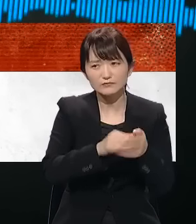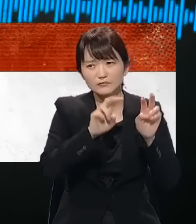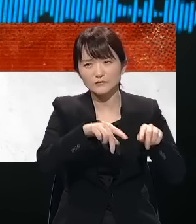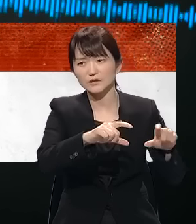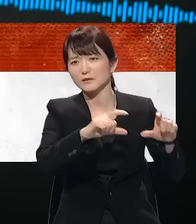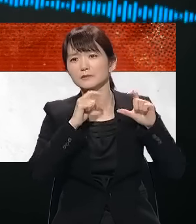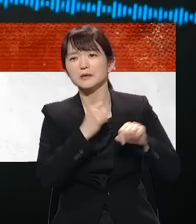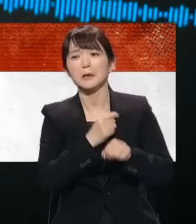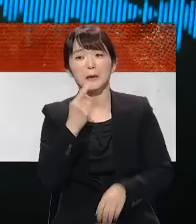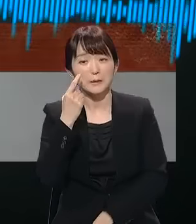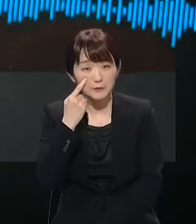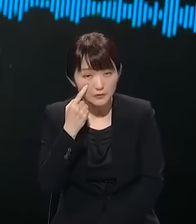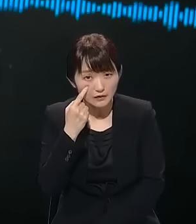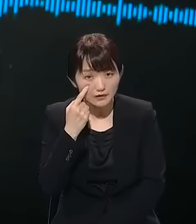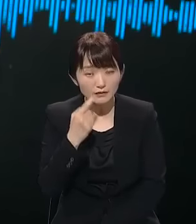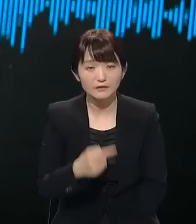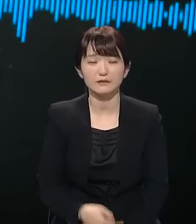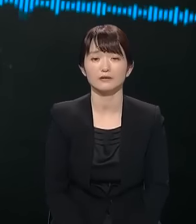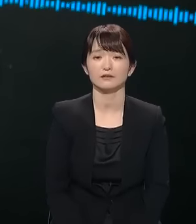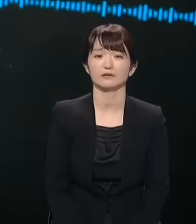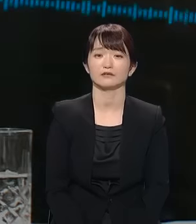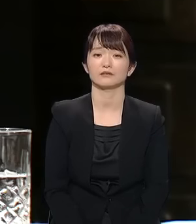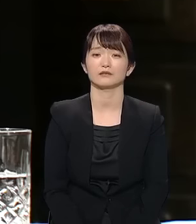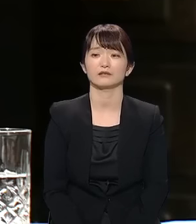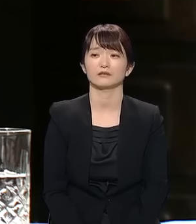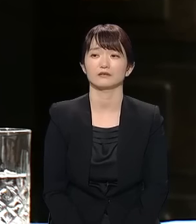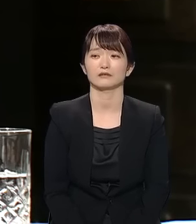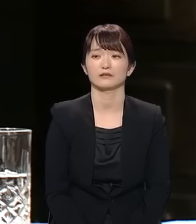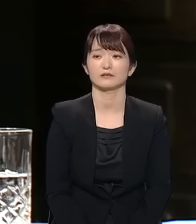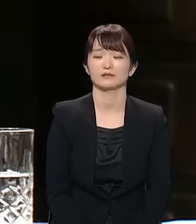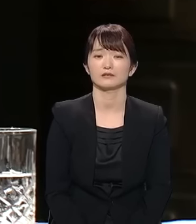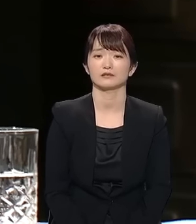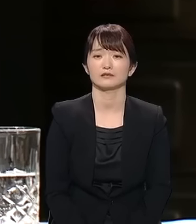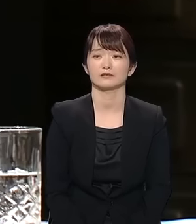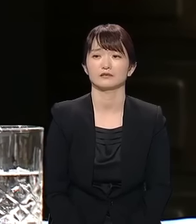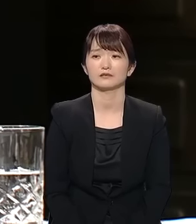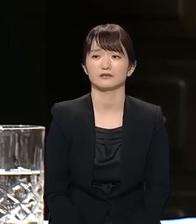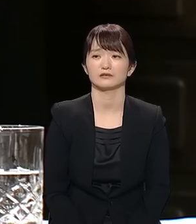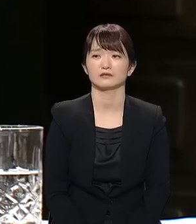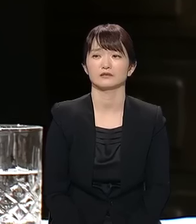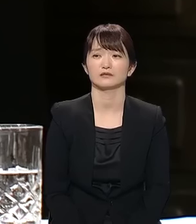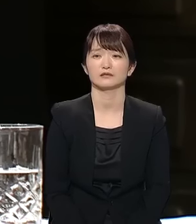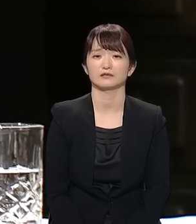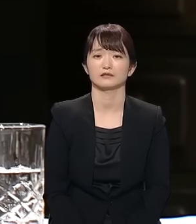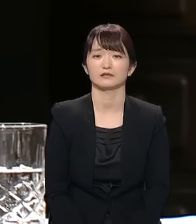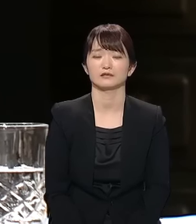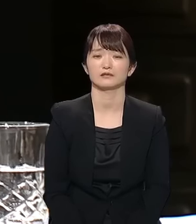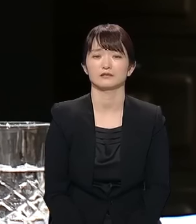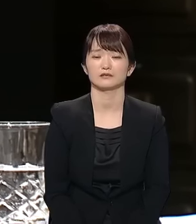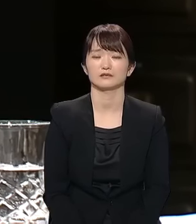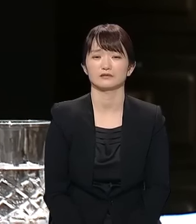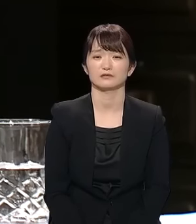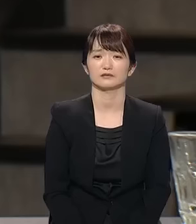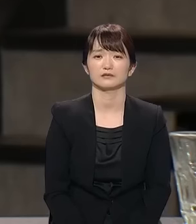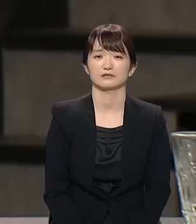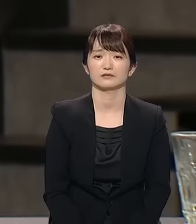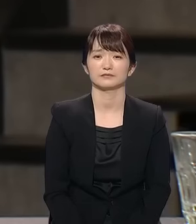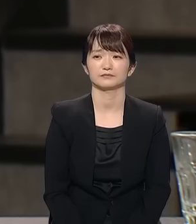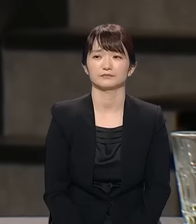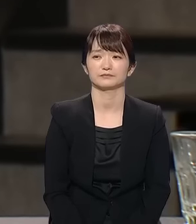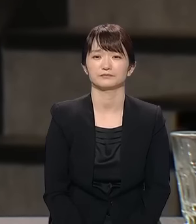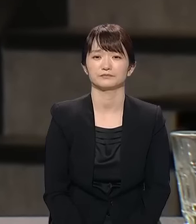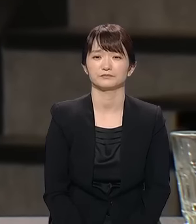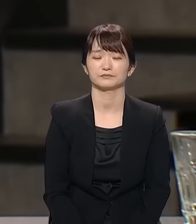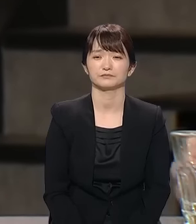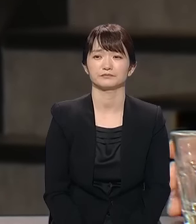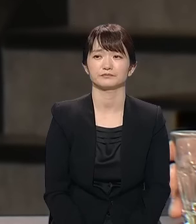승부수를 던진 거예요 아 또 저 와중에 또 뒤를 치려고 했습니다 예 그렇습니다이 제보자는 이제